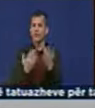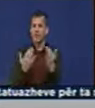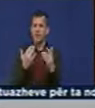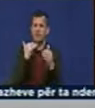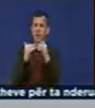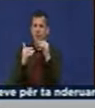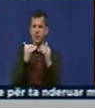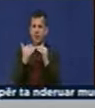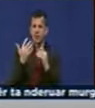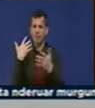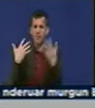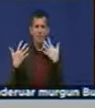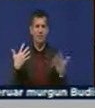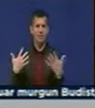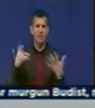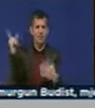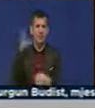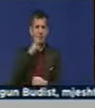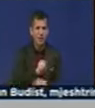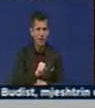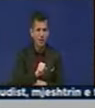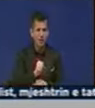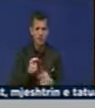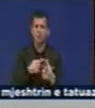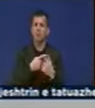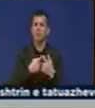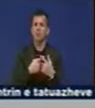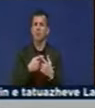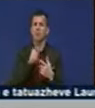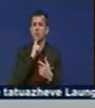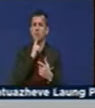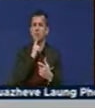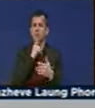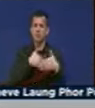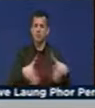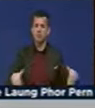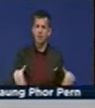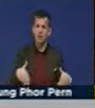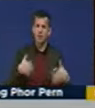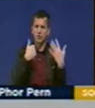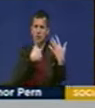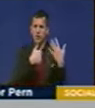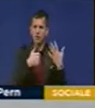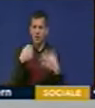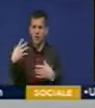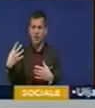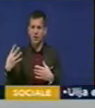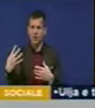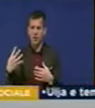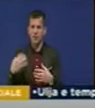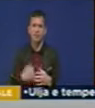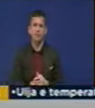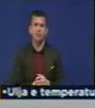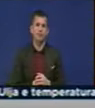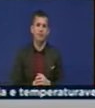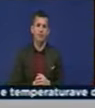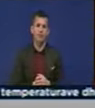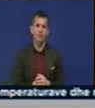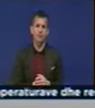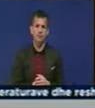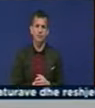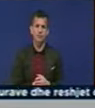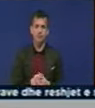barabarta 50-50 në Francë, ose modeli i kuotave neutrali që është 60-40. Në këtë të